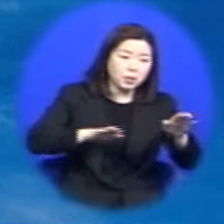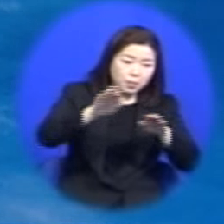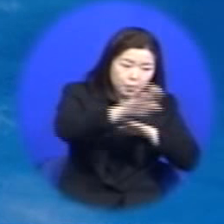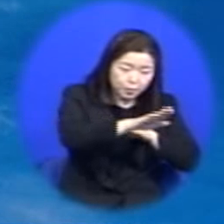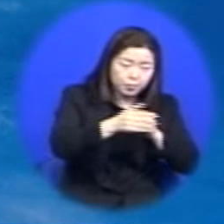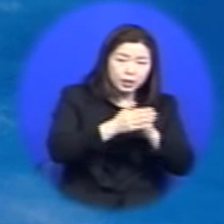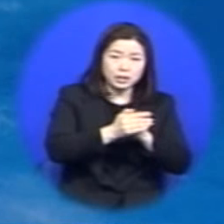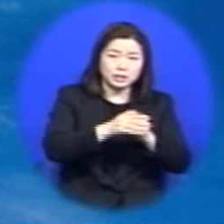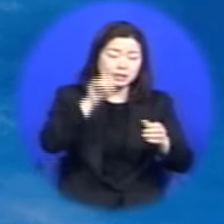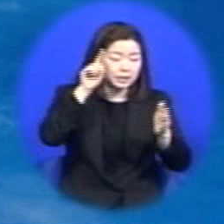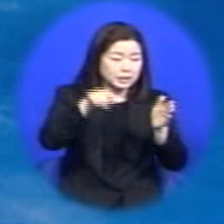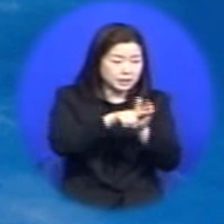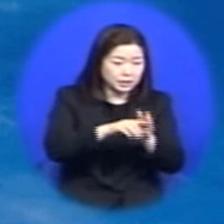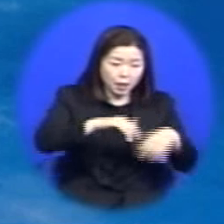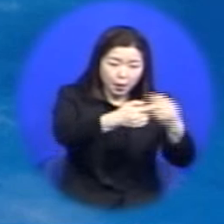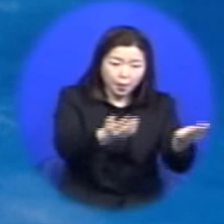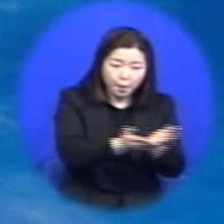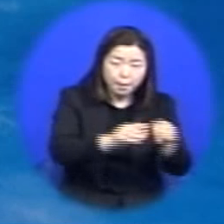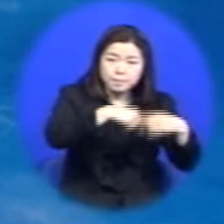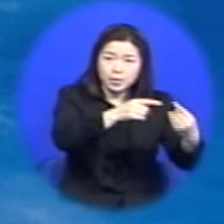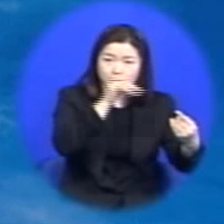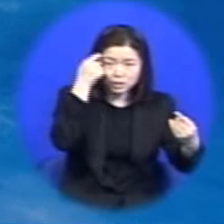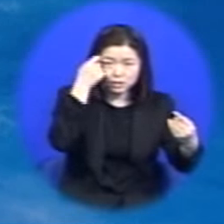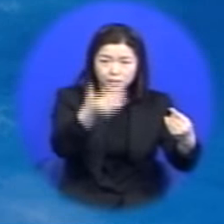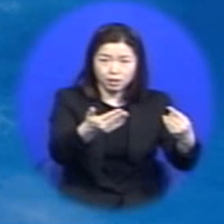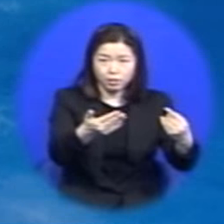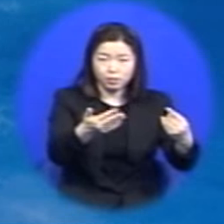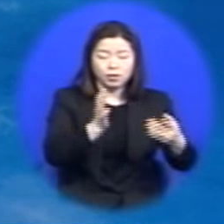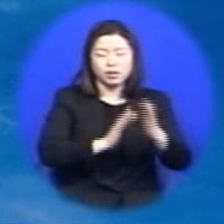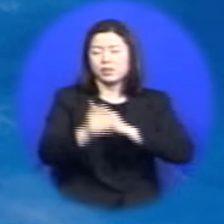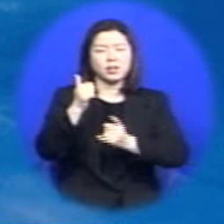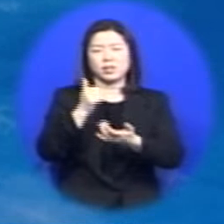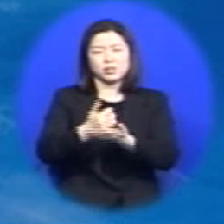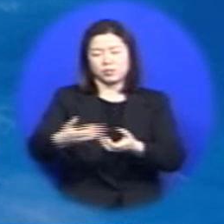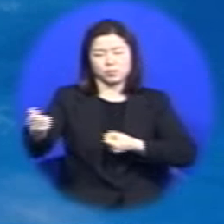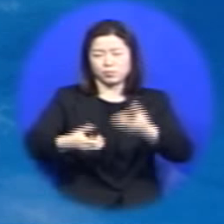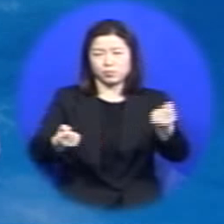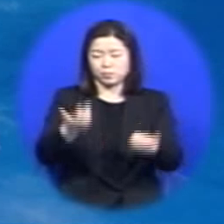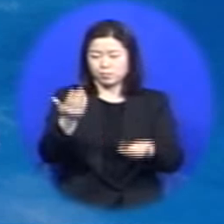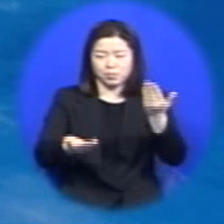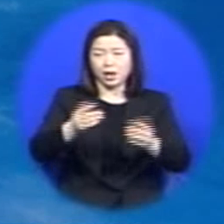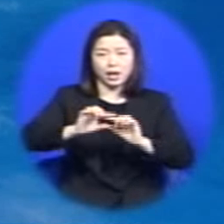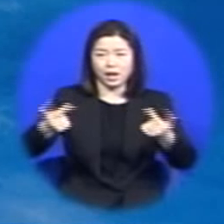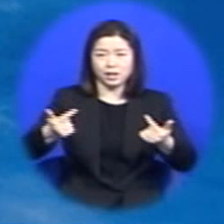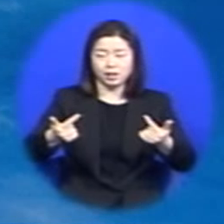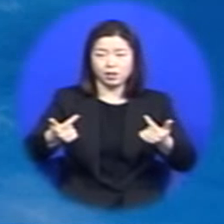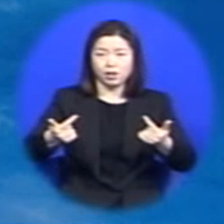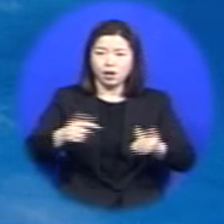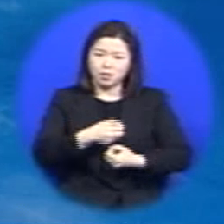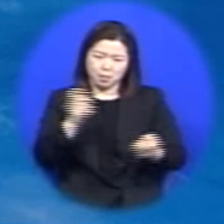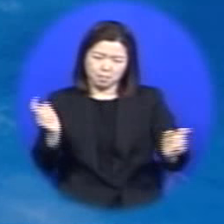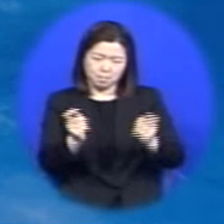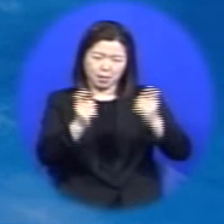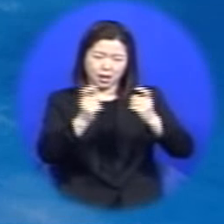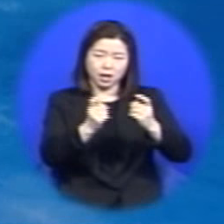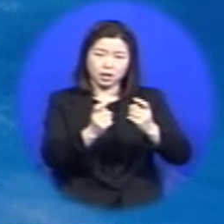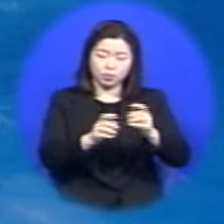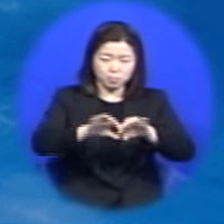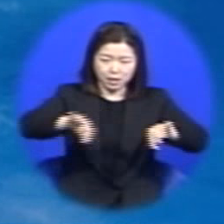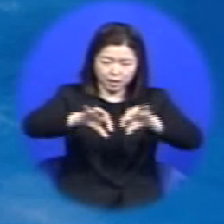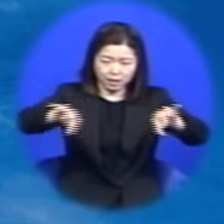예수님은 그런 분이 아니세요. 그런 것 가지고서 신경 쓰고 언쟁하고 싸우고 갈라지는 것을 보고